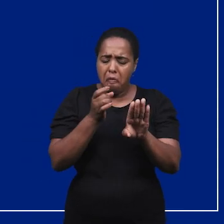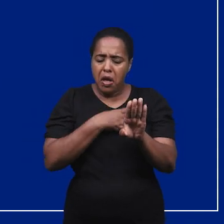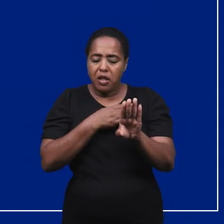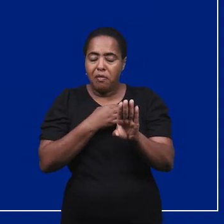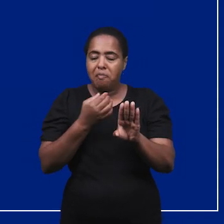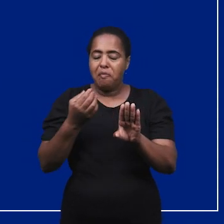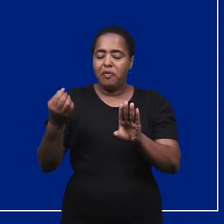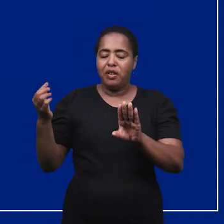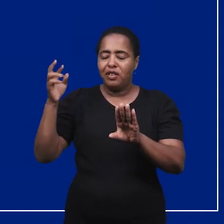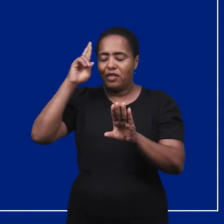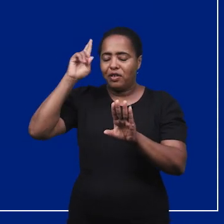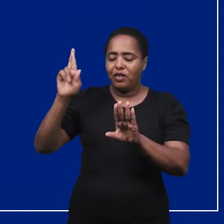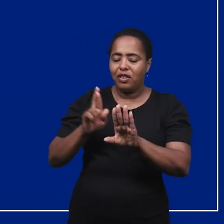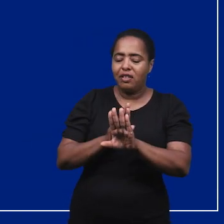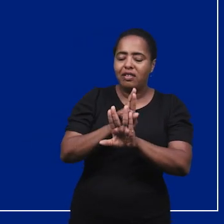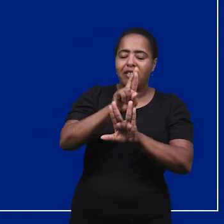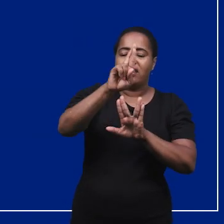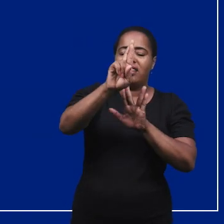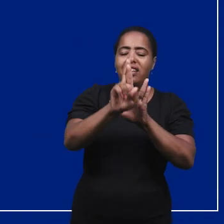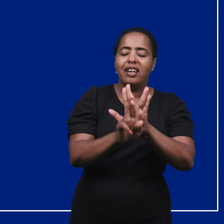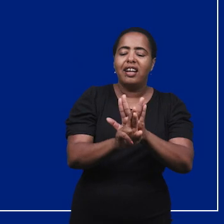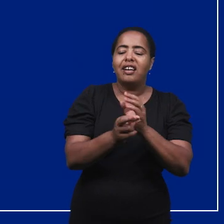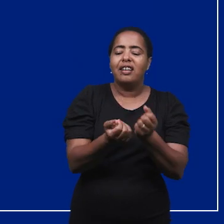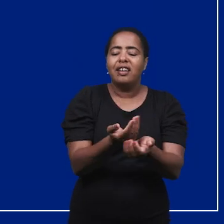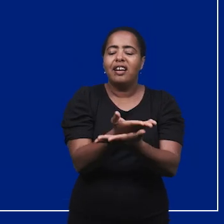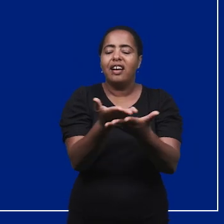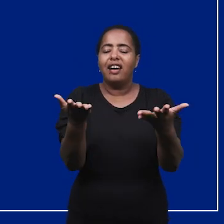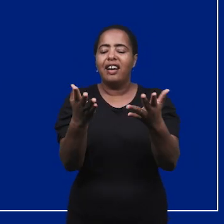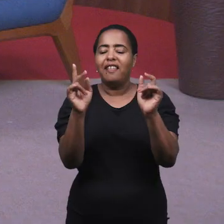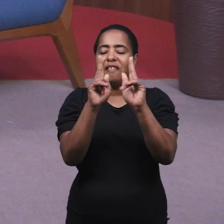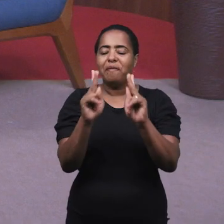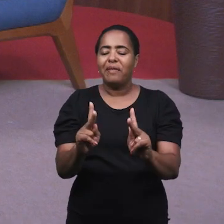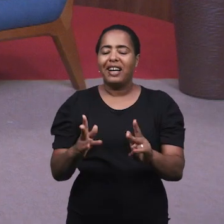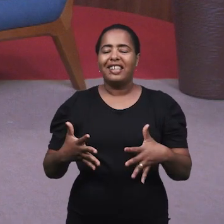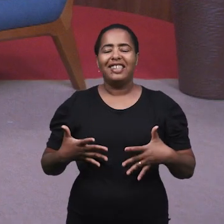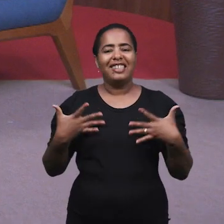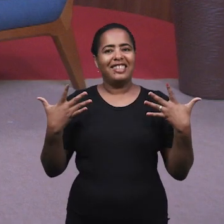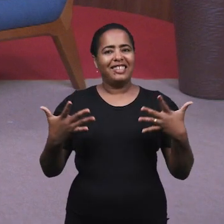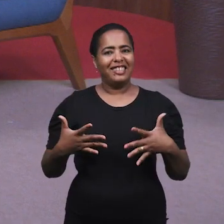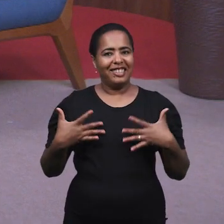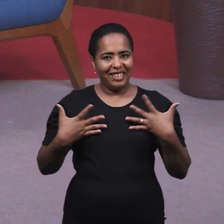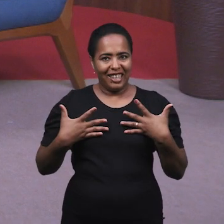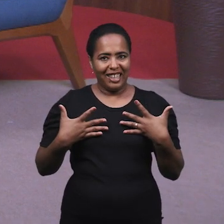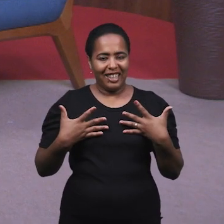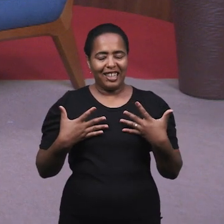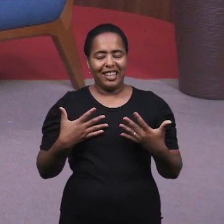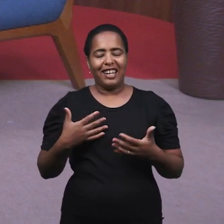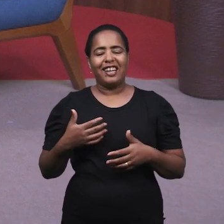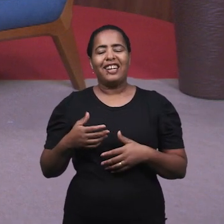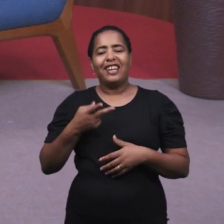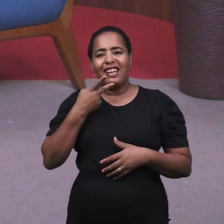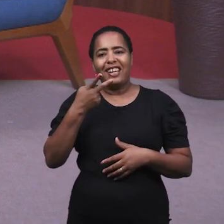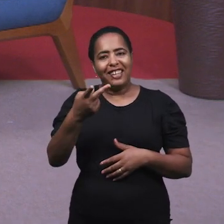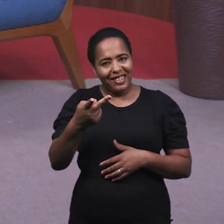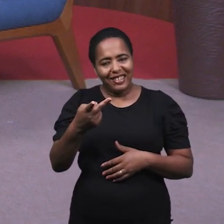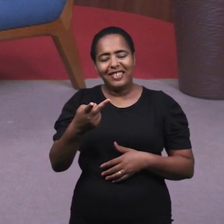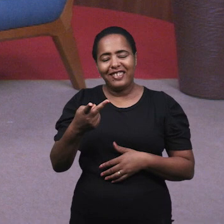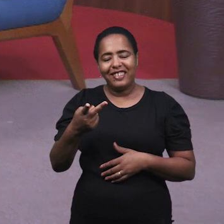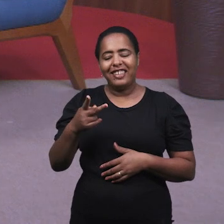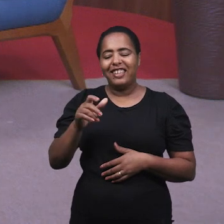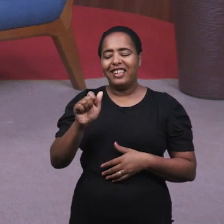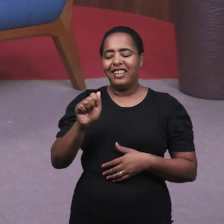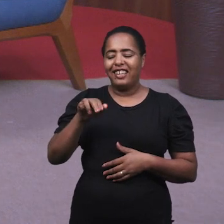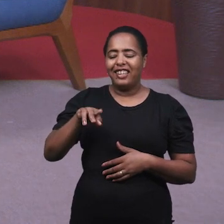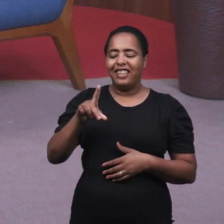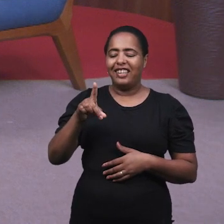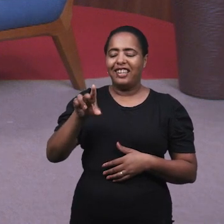a apporté la paix et la joie. C'est le commentaire de notre sœur Andrea Pimentel. J'aimerais vous inviter à participer à la prochaine édition de la